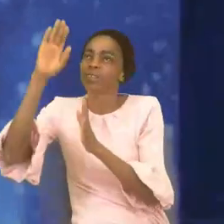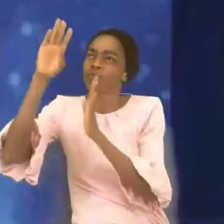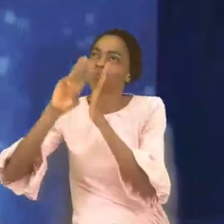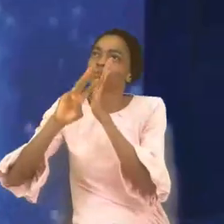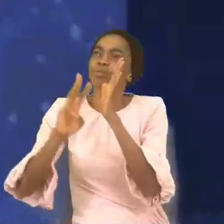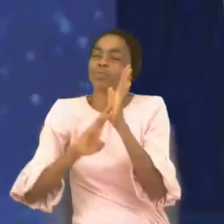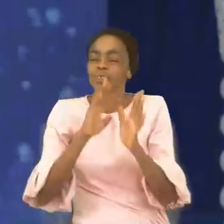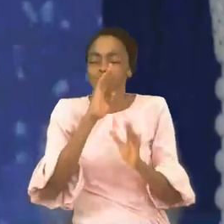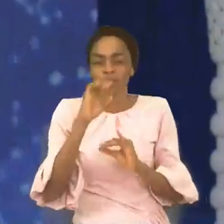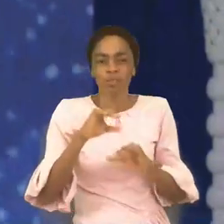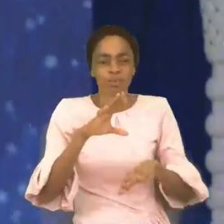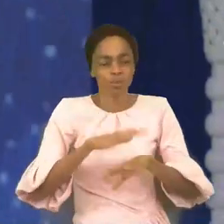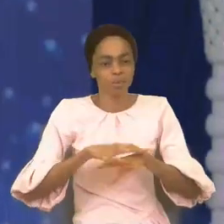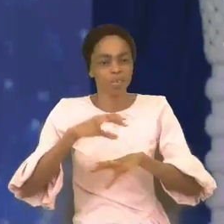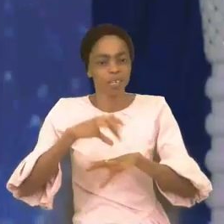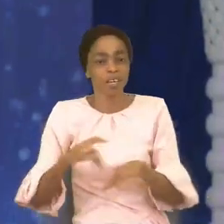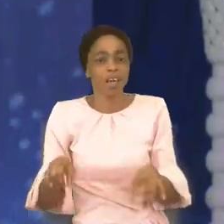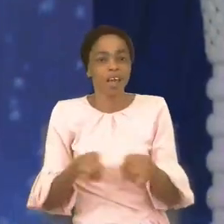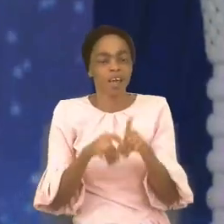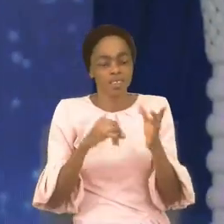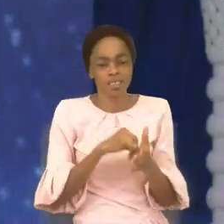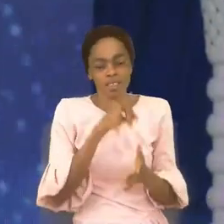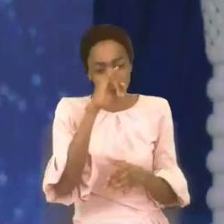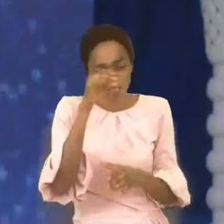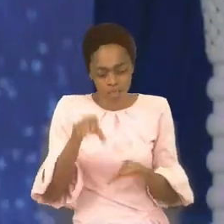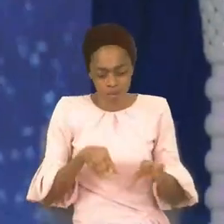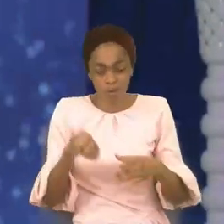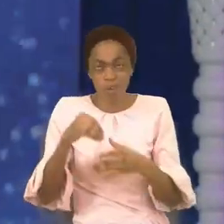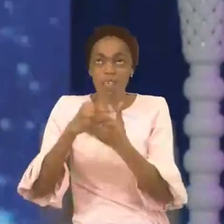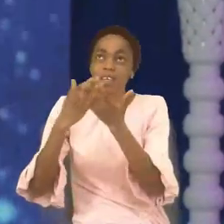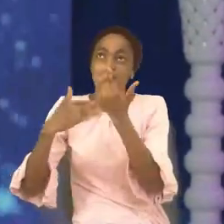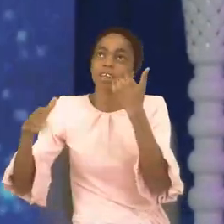volonté soit faite sur la terre comme au ciel.